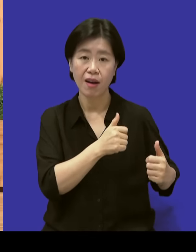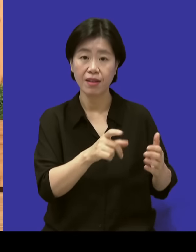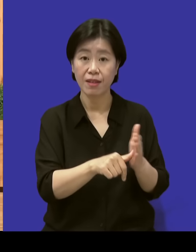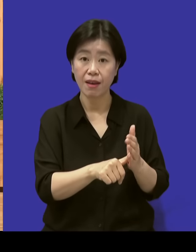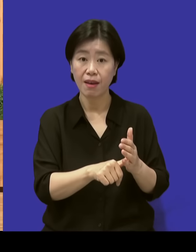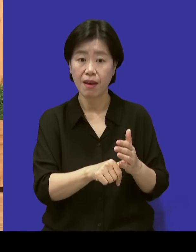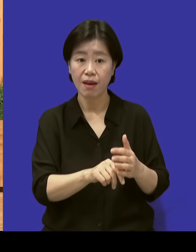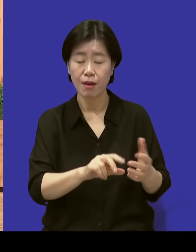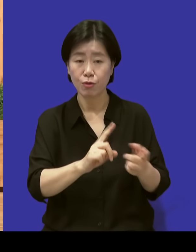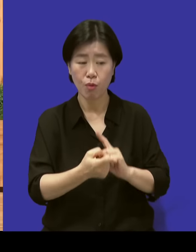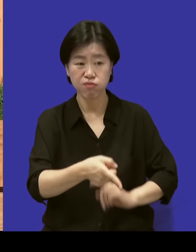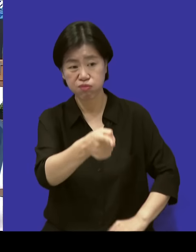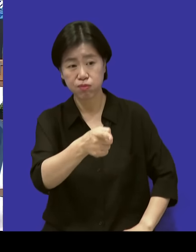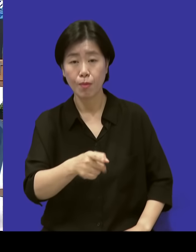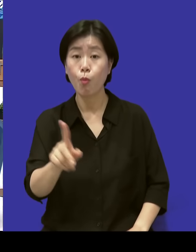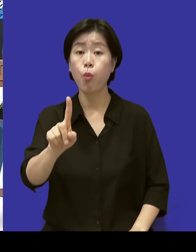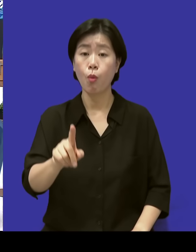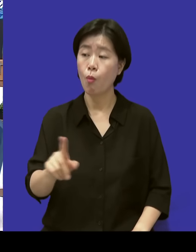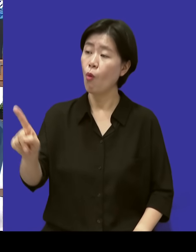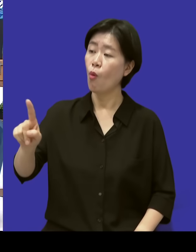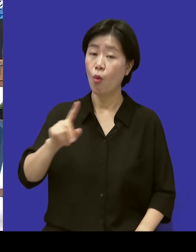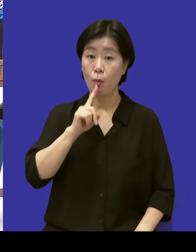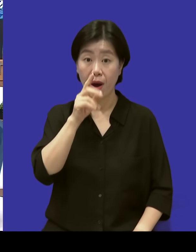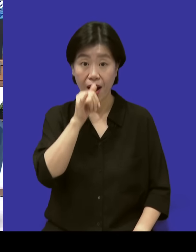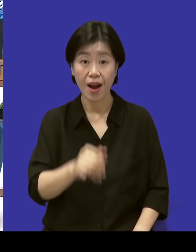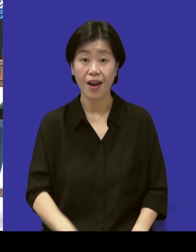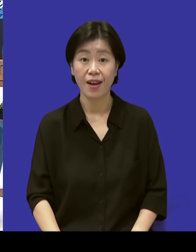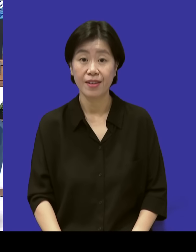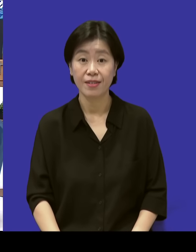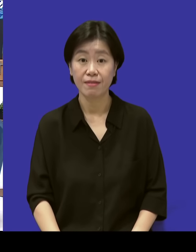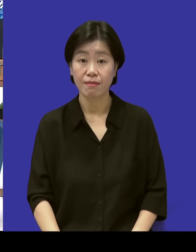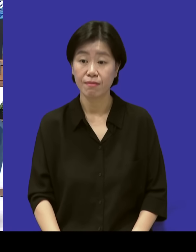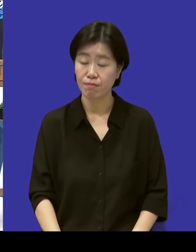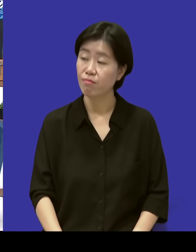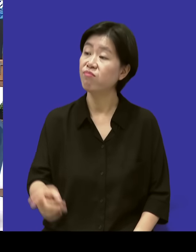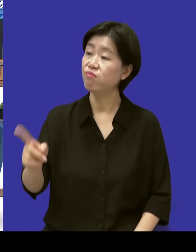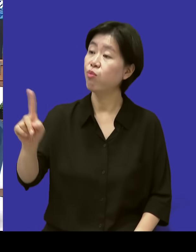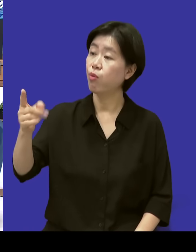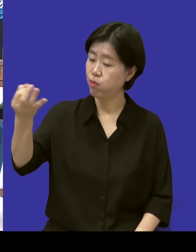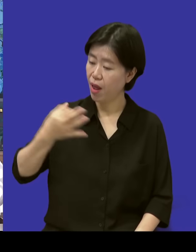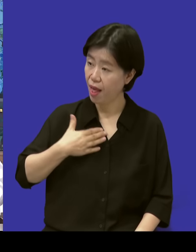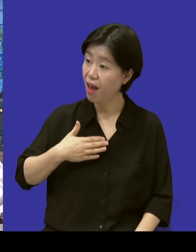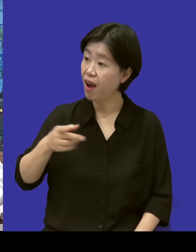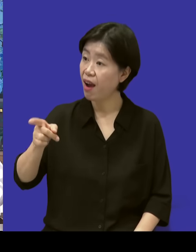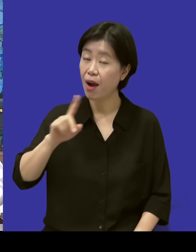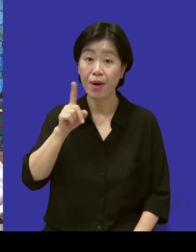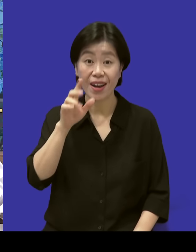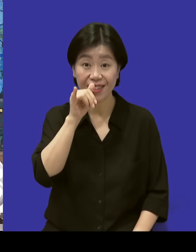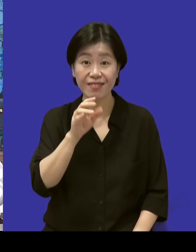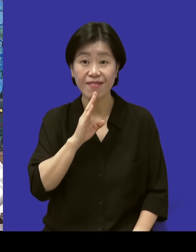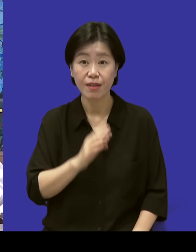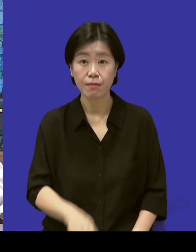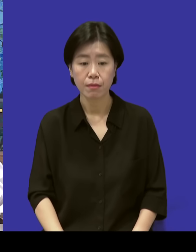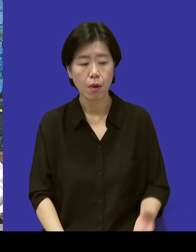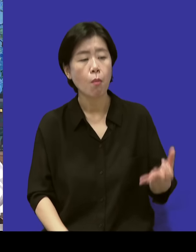있잖아요. 뭐예요? 눈싸움 뭐, 그다음 뭐야? 뭐 이거 나 알아요? 뭐 이런 식으로. 이거. 이런 식으로 하기도 하고. 올